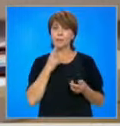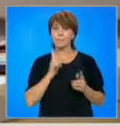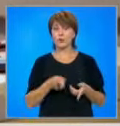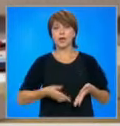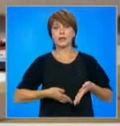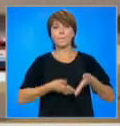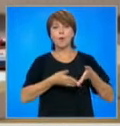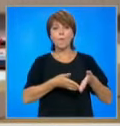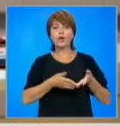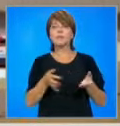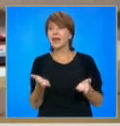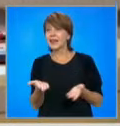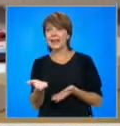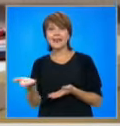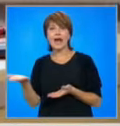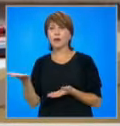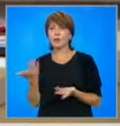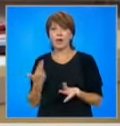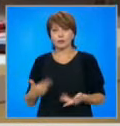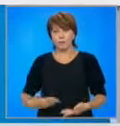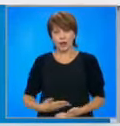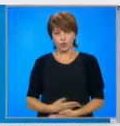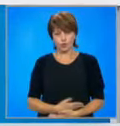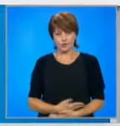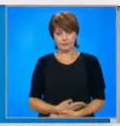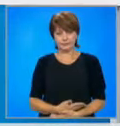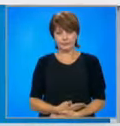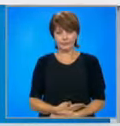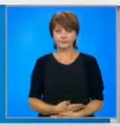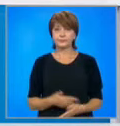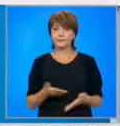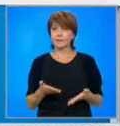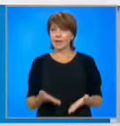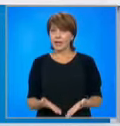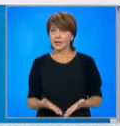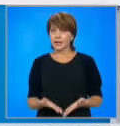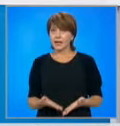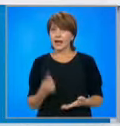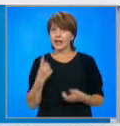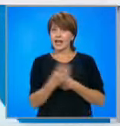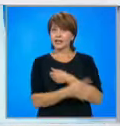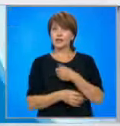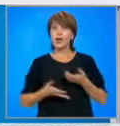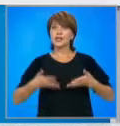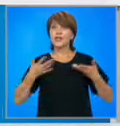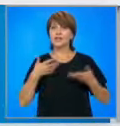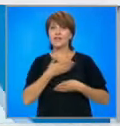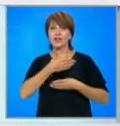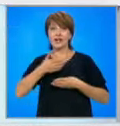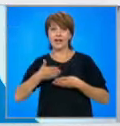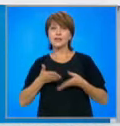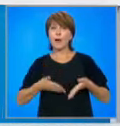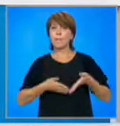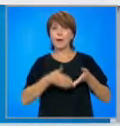на някого, когато той има нужда от него. Сега история с щастлив край. След съдействието на